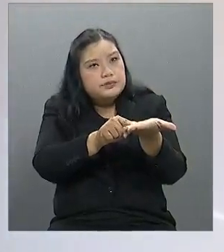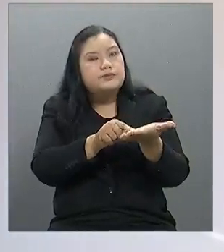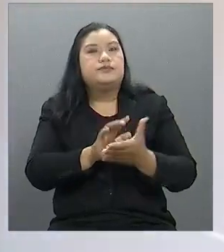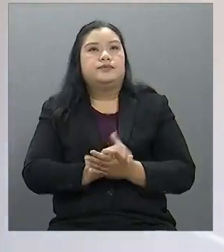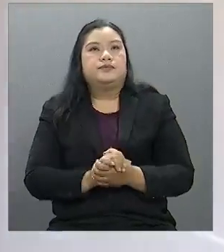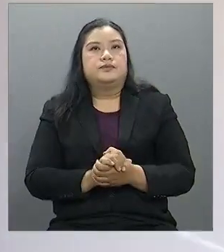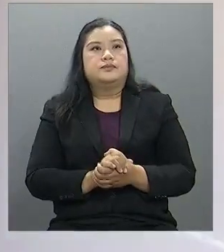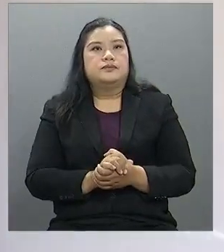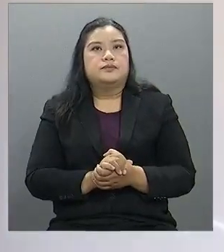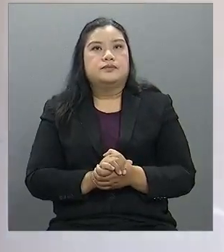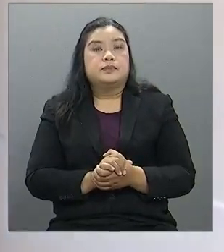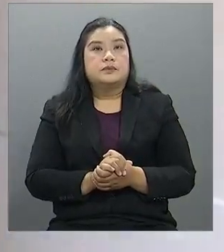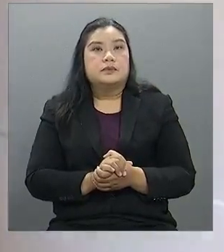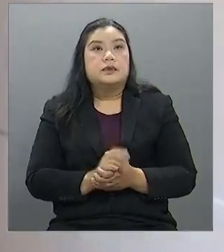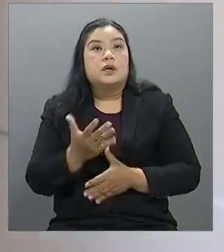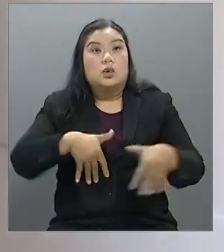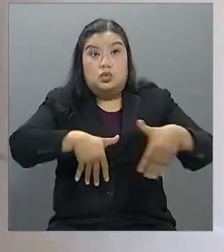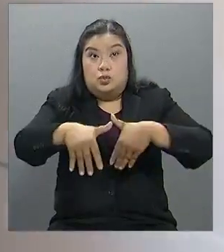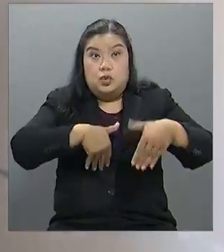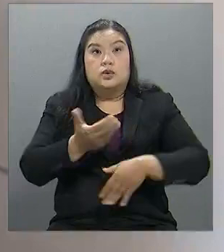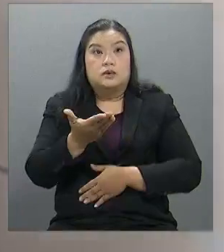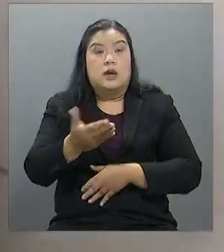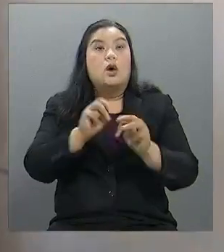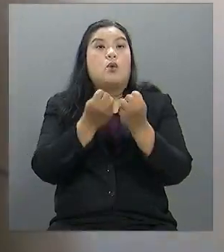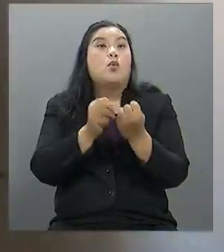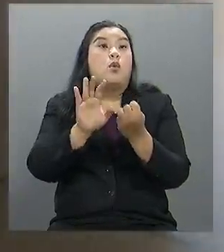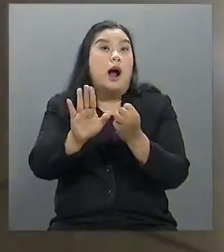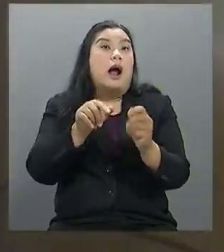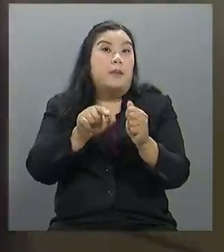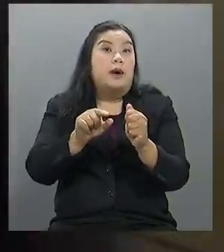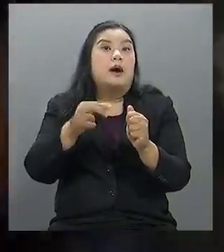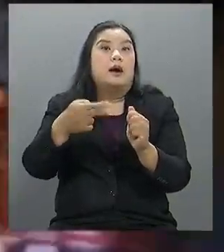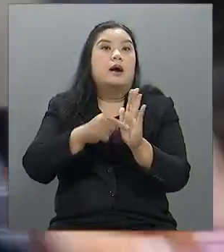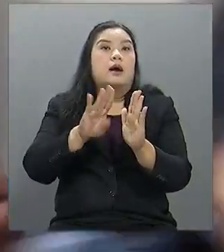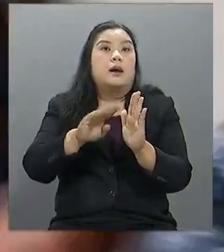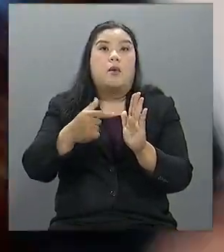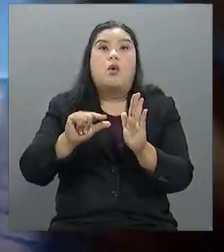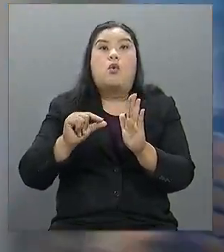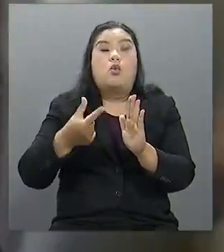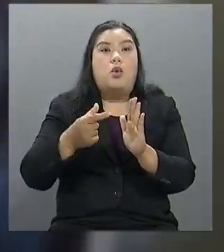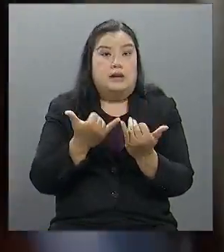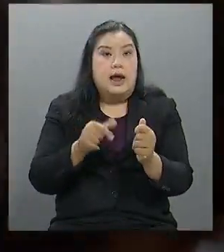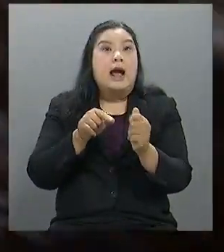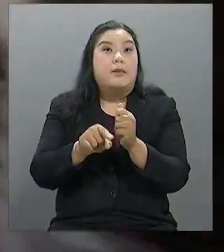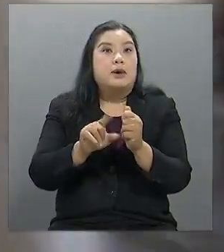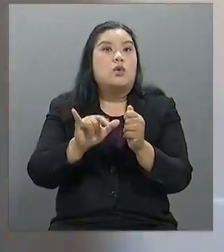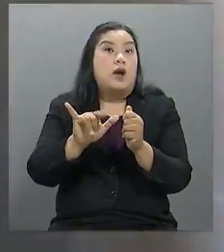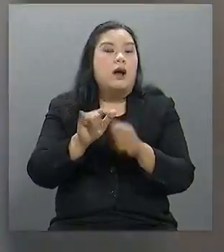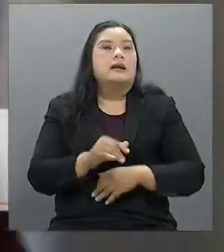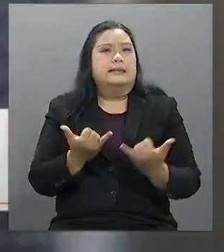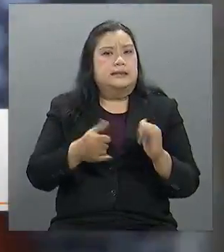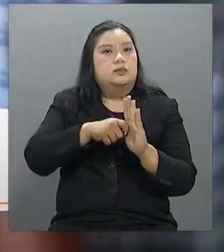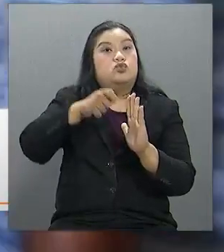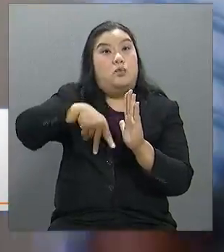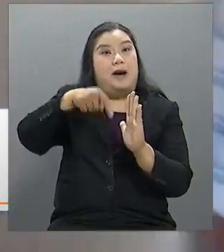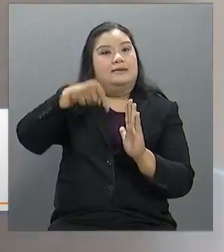ตัวแทนชาวบ้านรางตาทองหมู่5ตำบลทับหลวงหมู่6ตำบลหนองราชวัฒน์อำเภอหนองยาไซจังหวัดสุพรรณบุรีค่ะยื่นหนัง